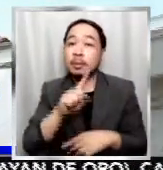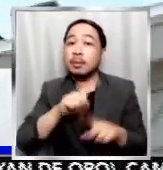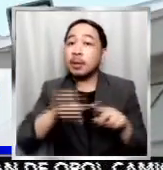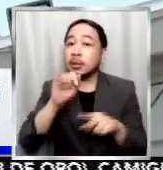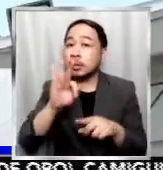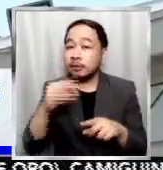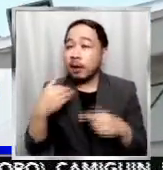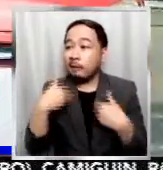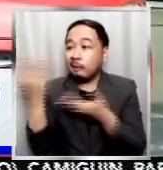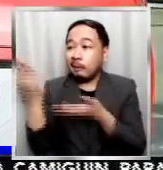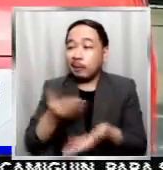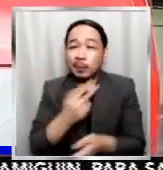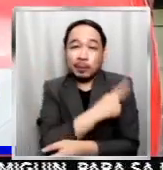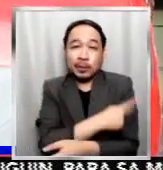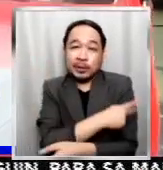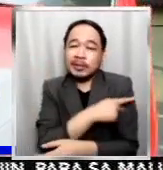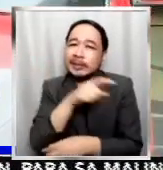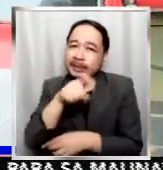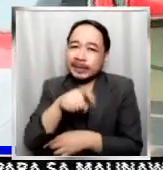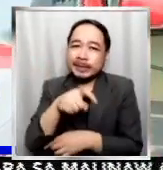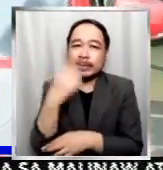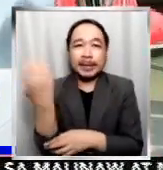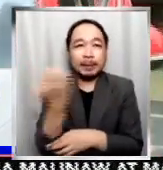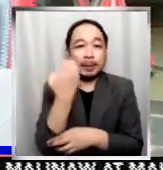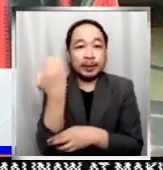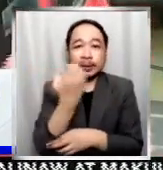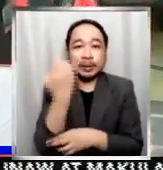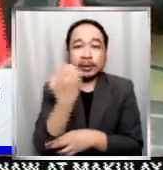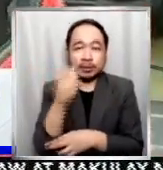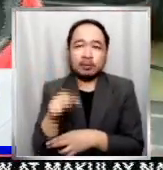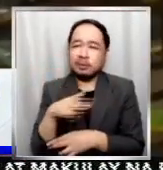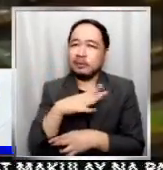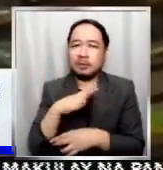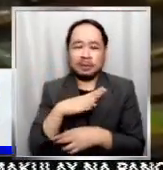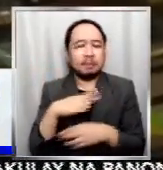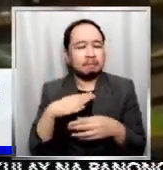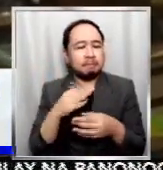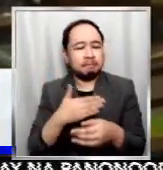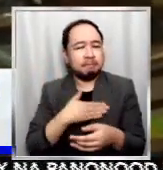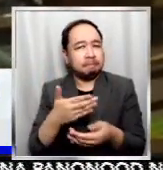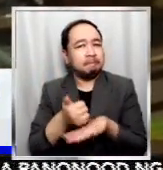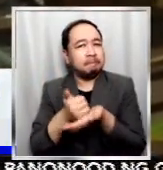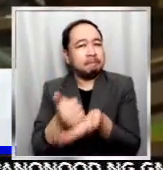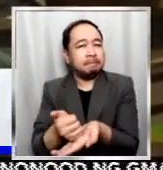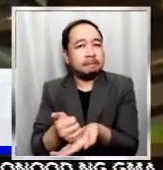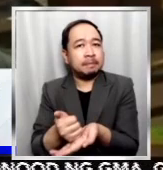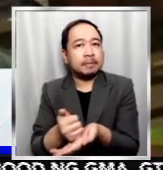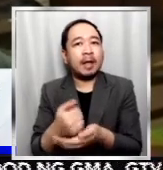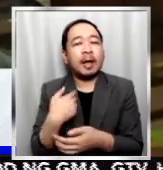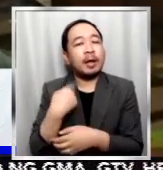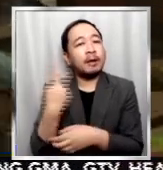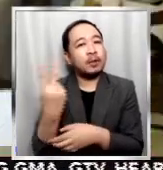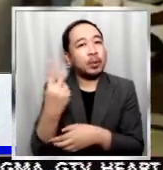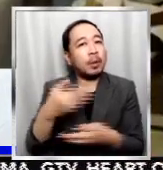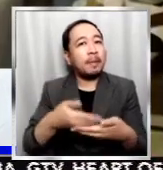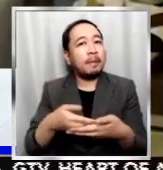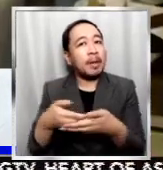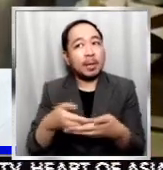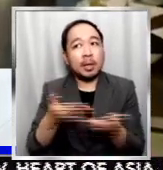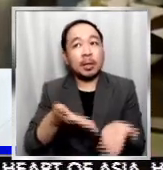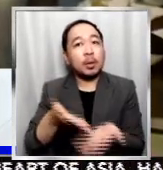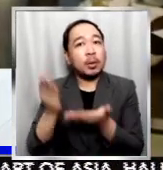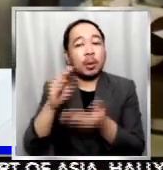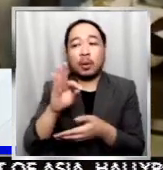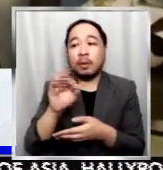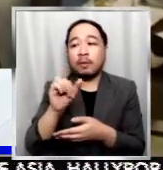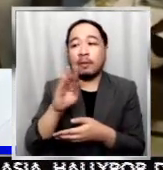na kailangang gamutin, hindi naman daw sila magdadalawang isip tumulong. Ang dalawang sanggol nilang pasyente na inilipat sa Fabella Hospital,